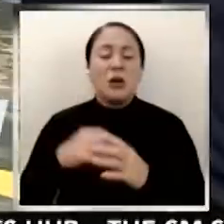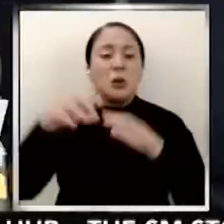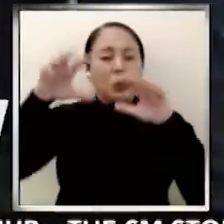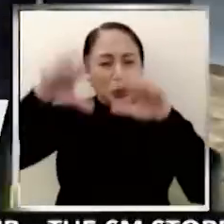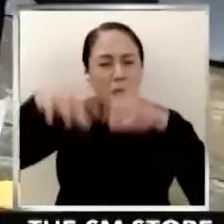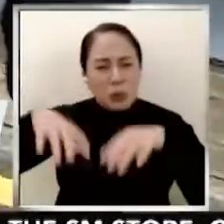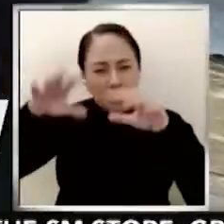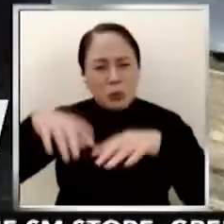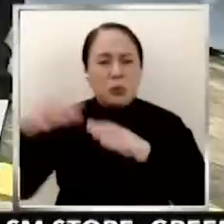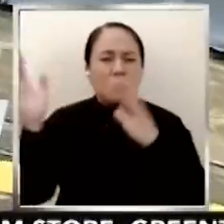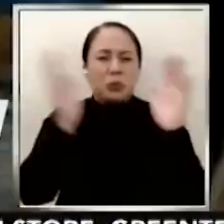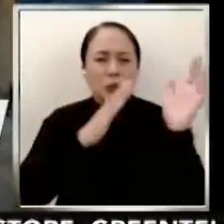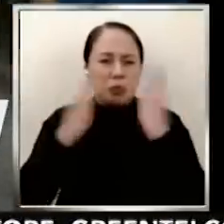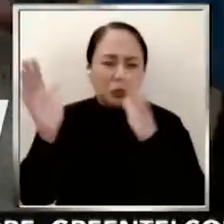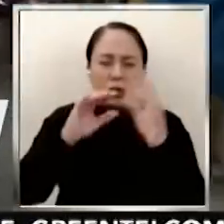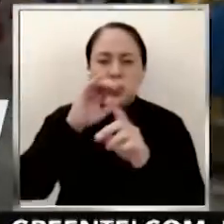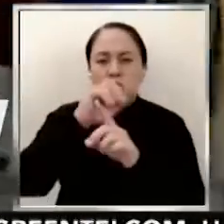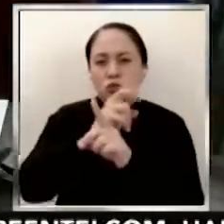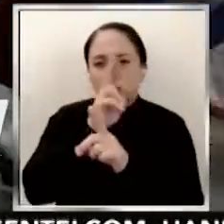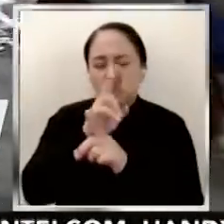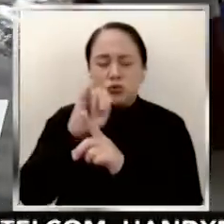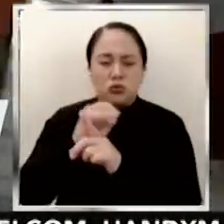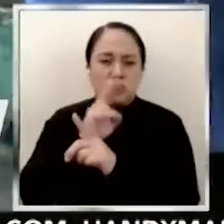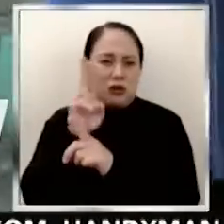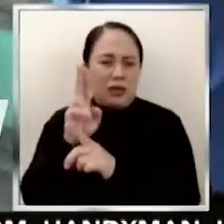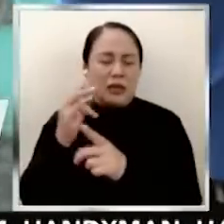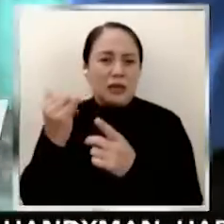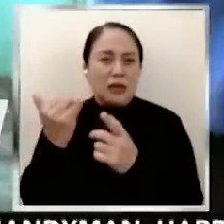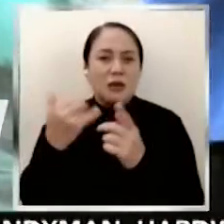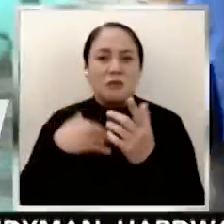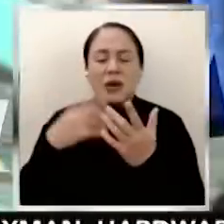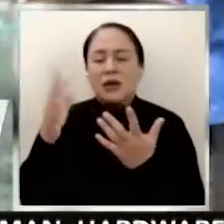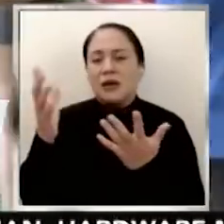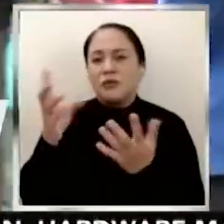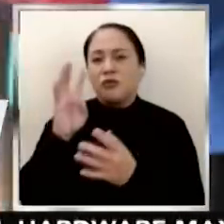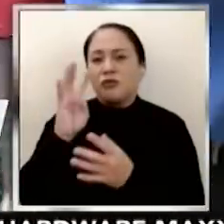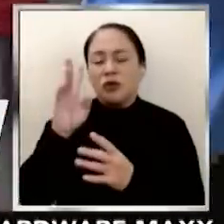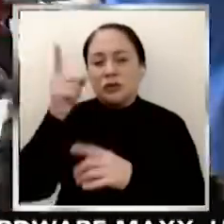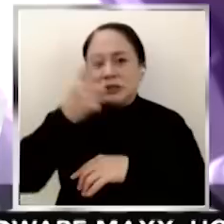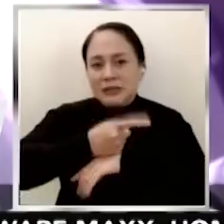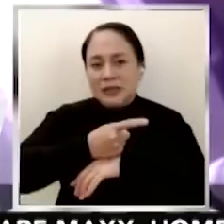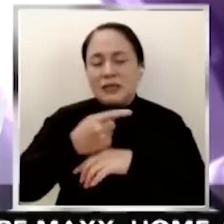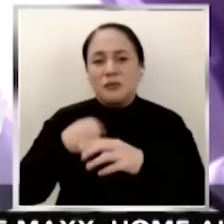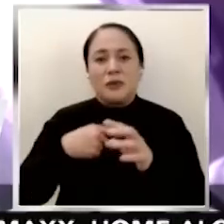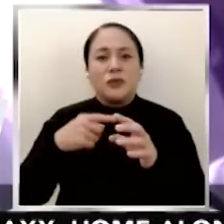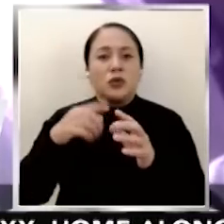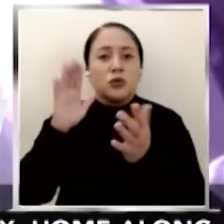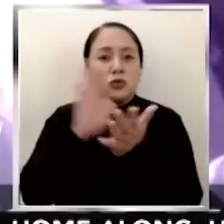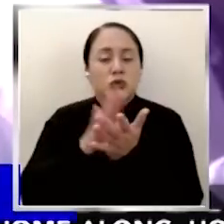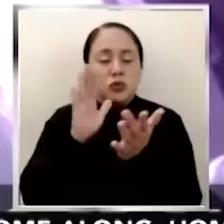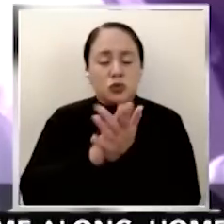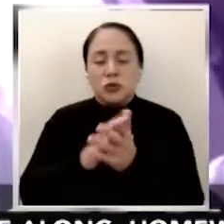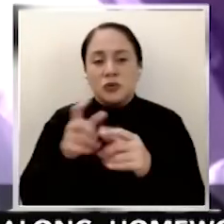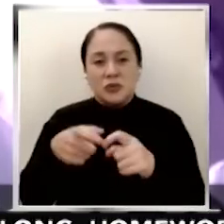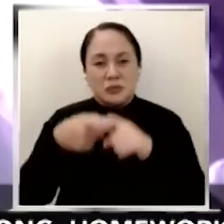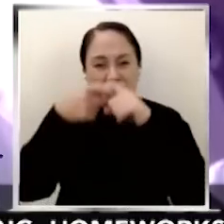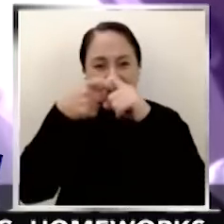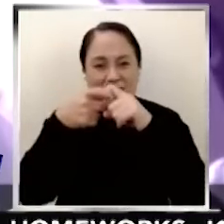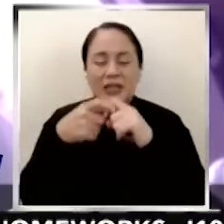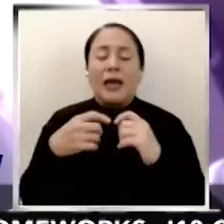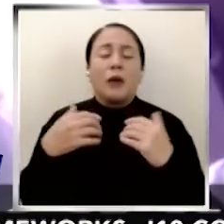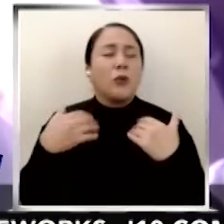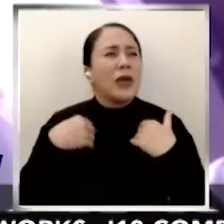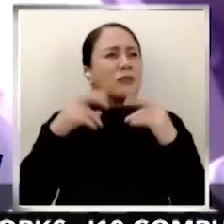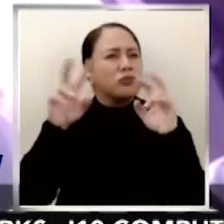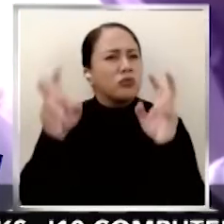at Hulyo, may extra na 40 days ang school calendar para sa mga school suspensions. May tinatawag po tayong